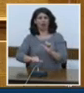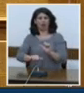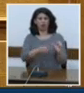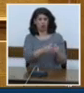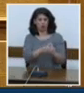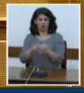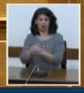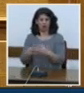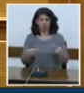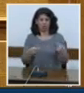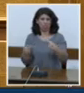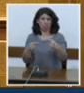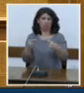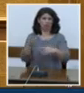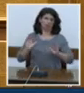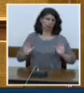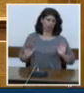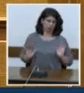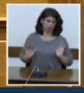Την επικαιρότητα, δυστυχώς,